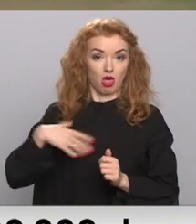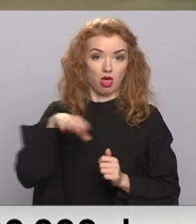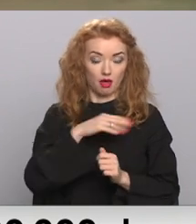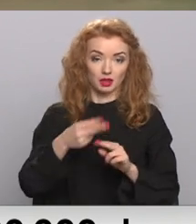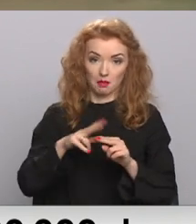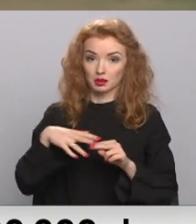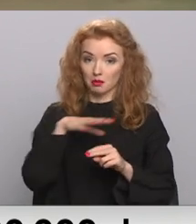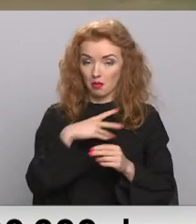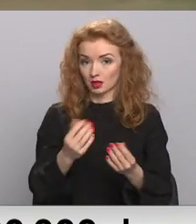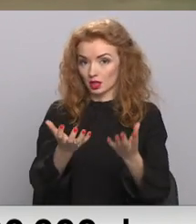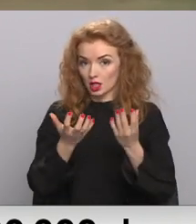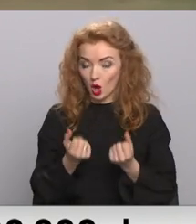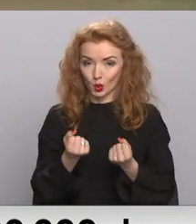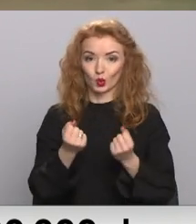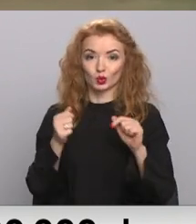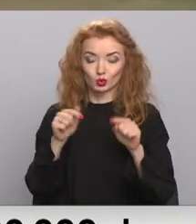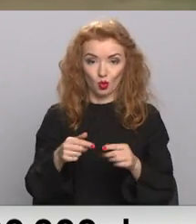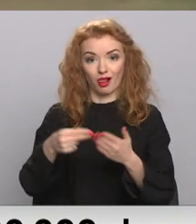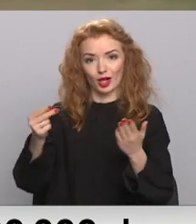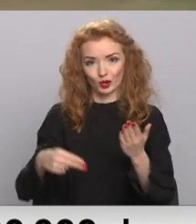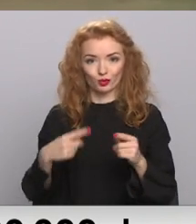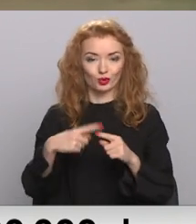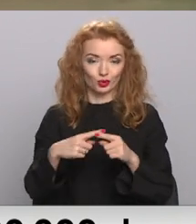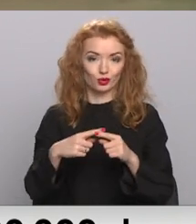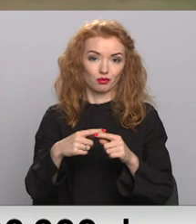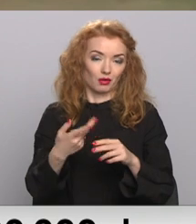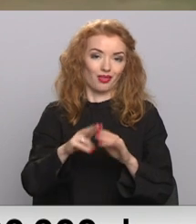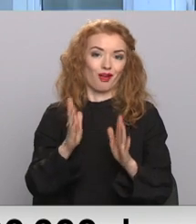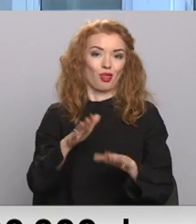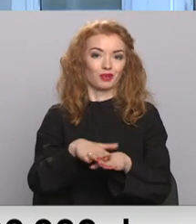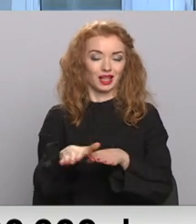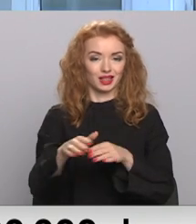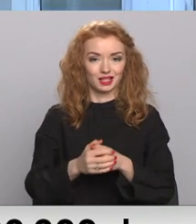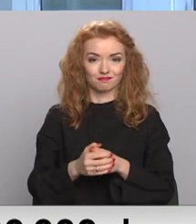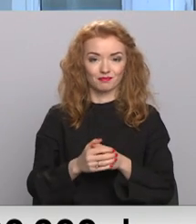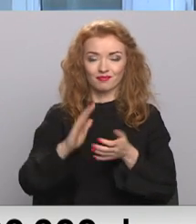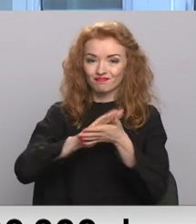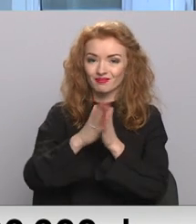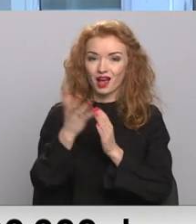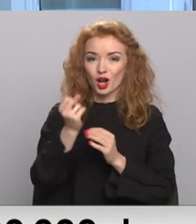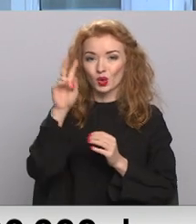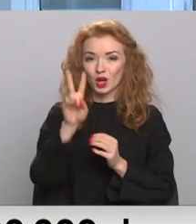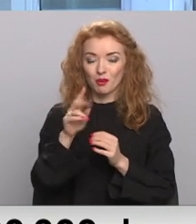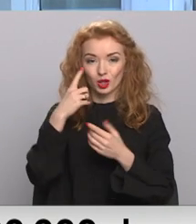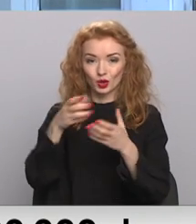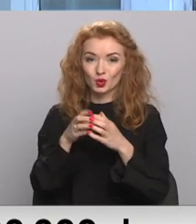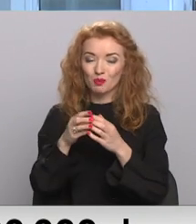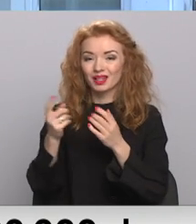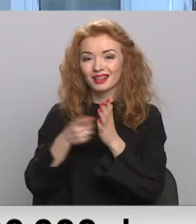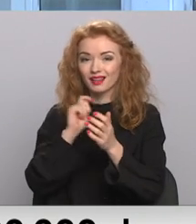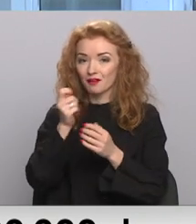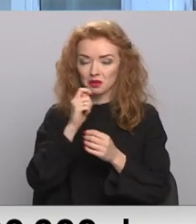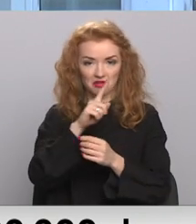mēs iegūtu šo līgumu un viņu pildīt. Sarunāt interviju ar Jūrmalas domu neizdevās arī